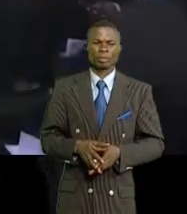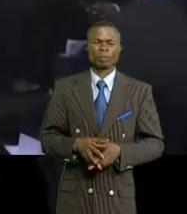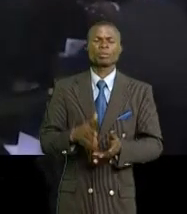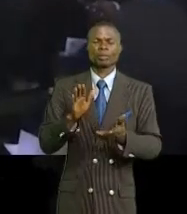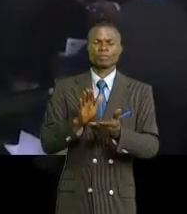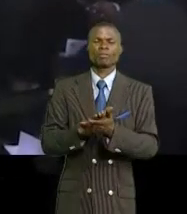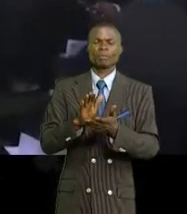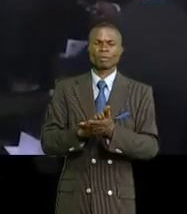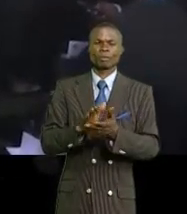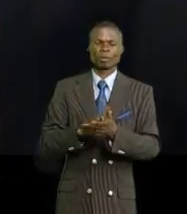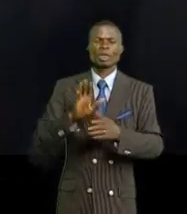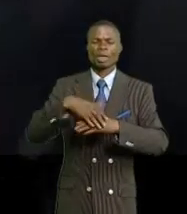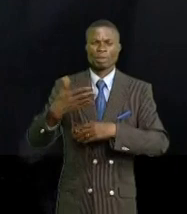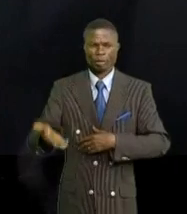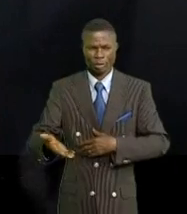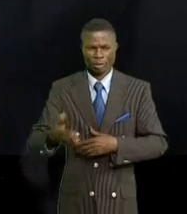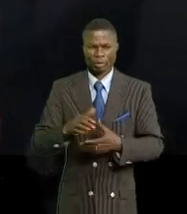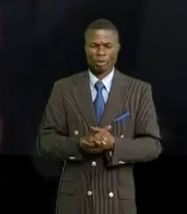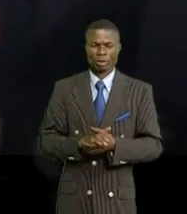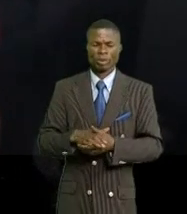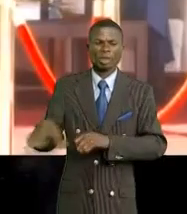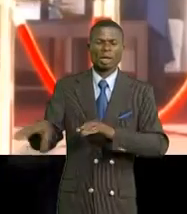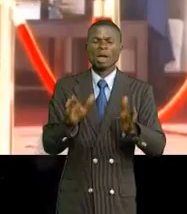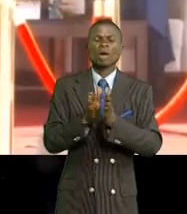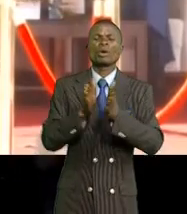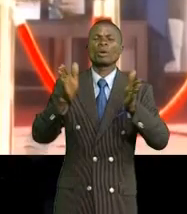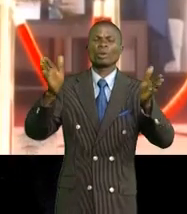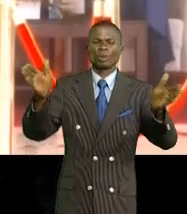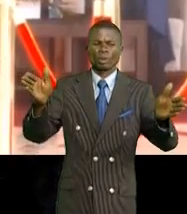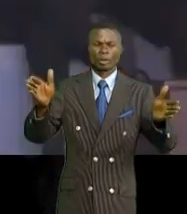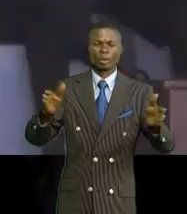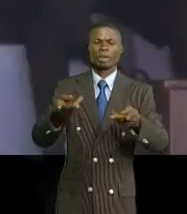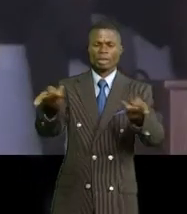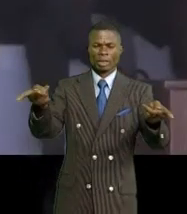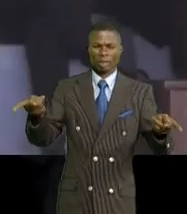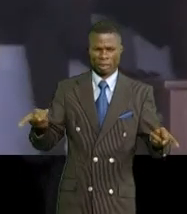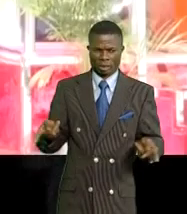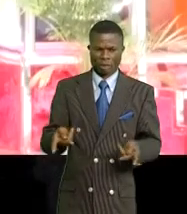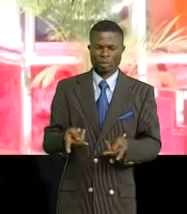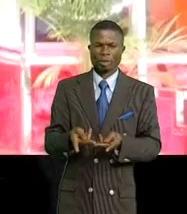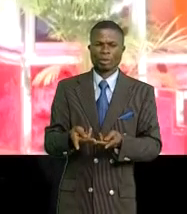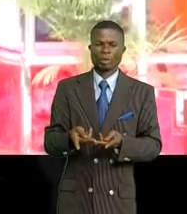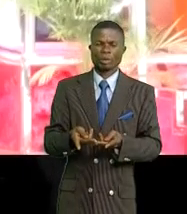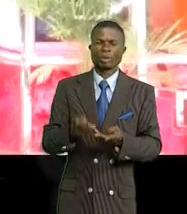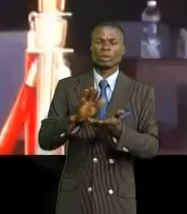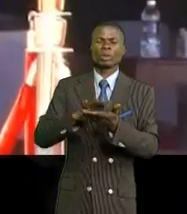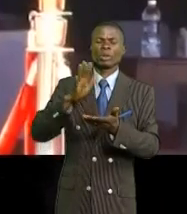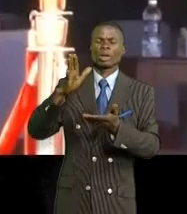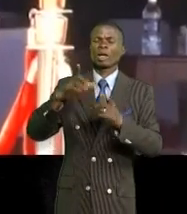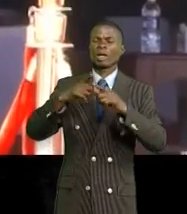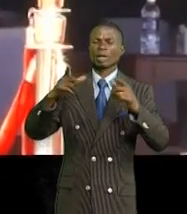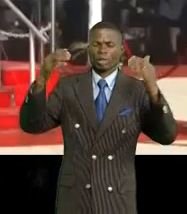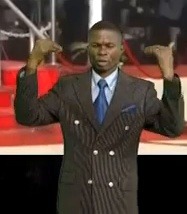Est venue ensuite la manifestation solennelle sur le parking derrière le bâtiment de la douane étalant